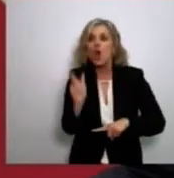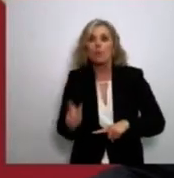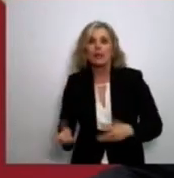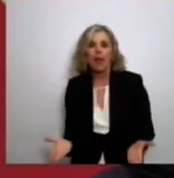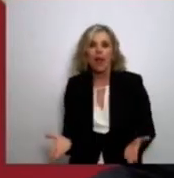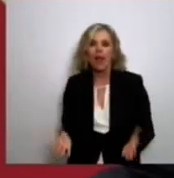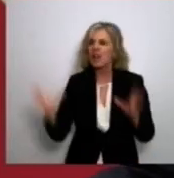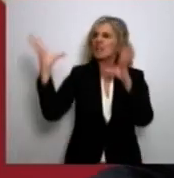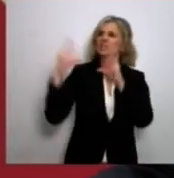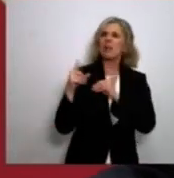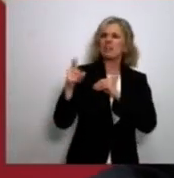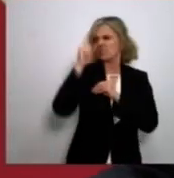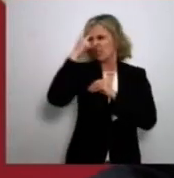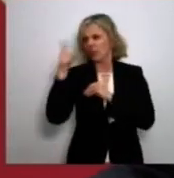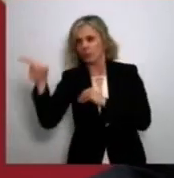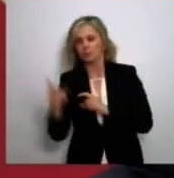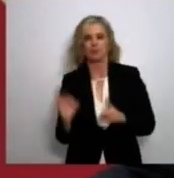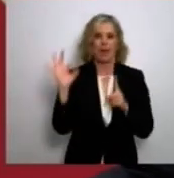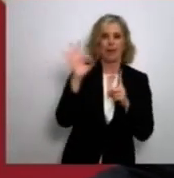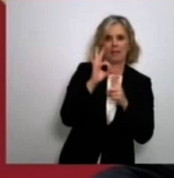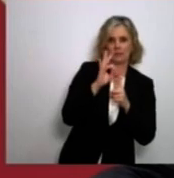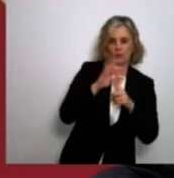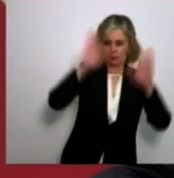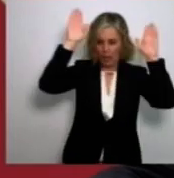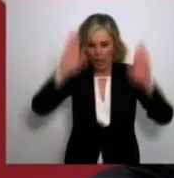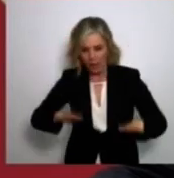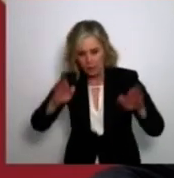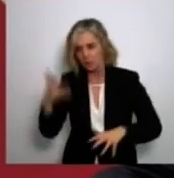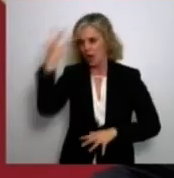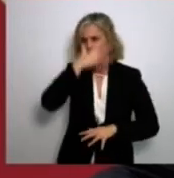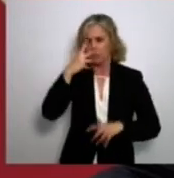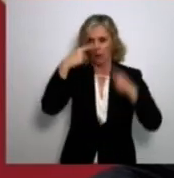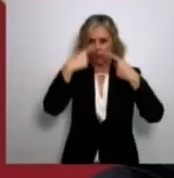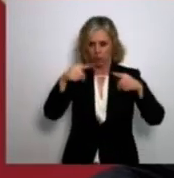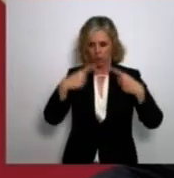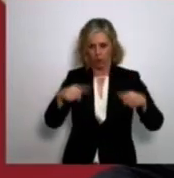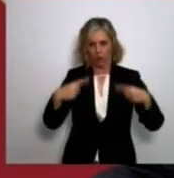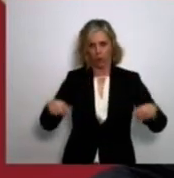είχαμε συμμαθητή τον Ιουσούφ, τον Χαγκαούμπε και τον Μεχμέτ.